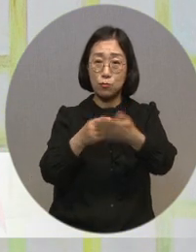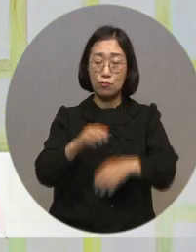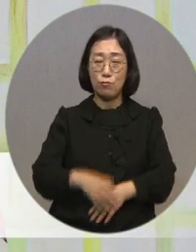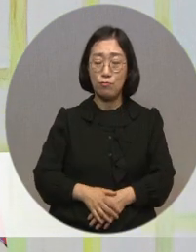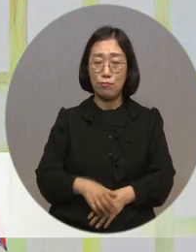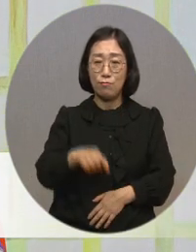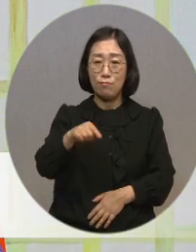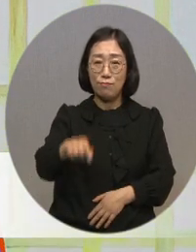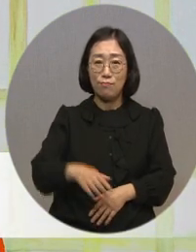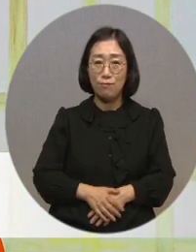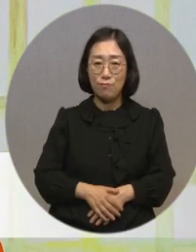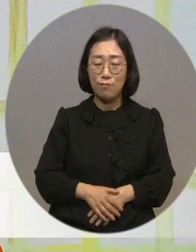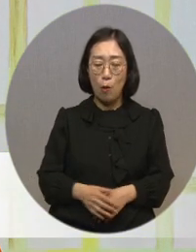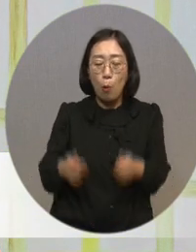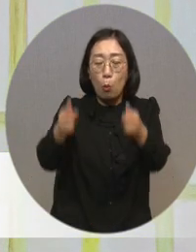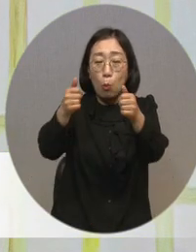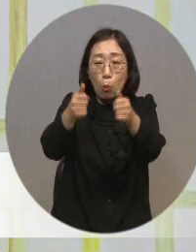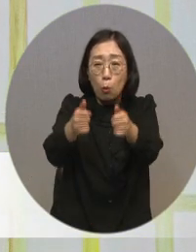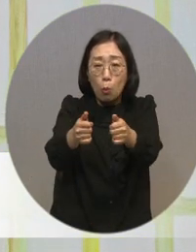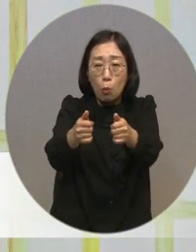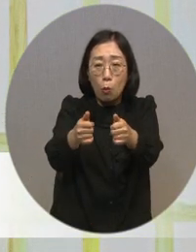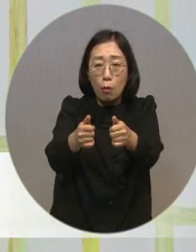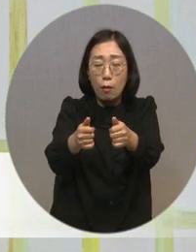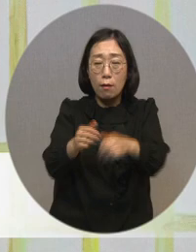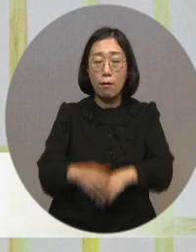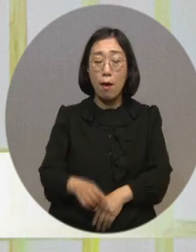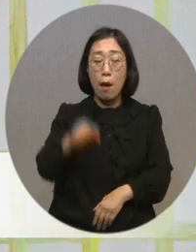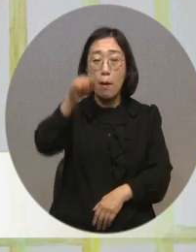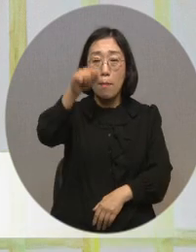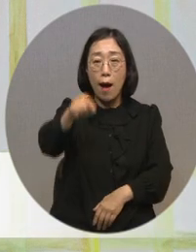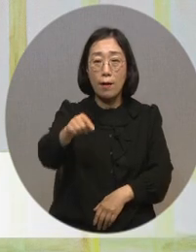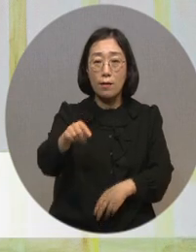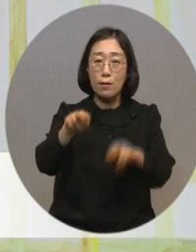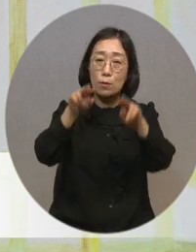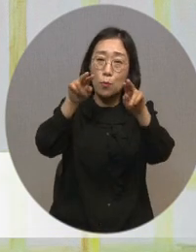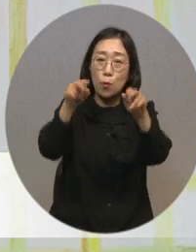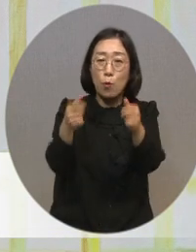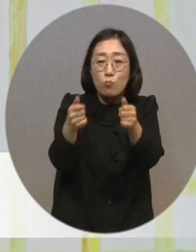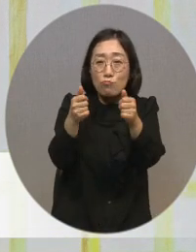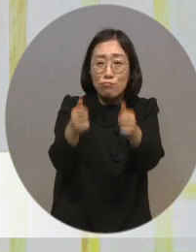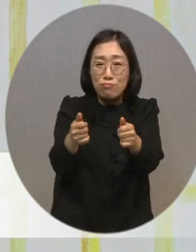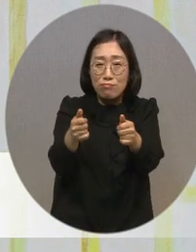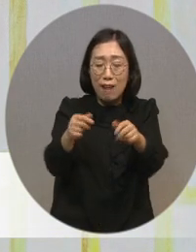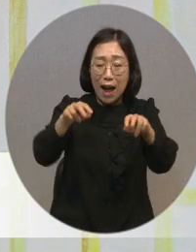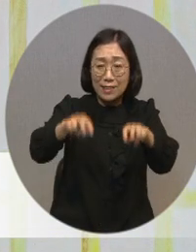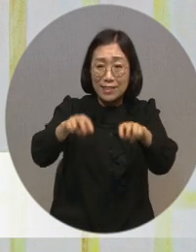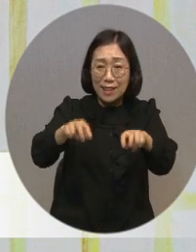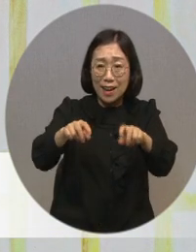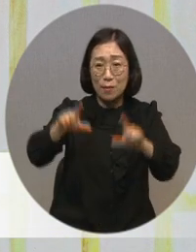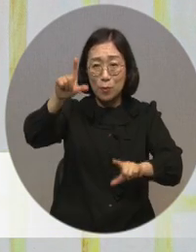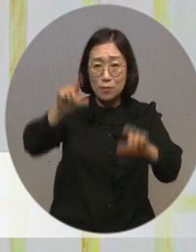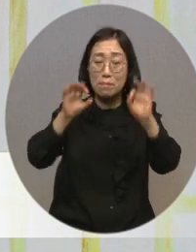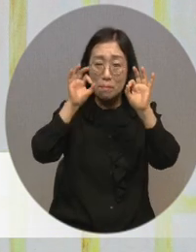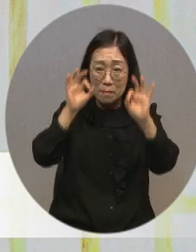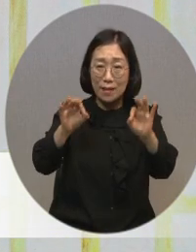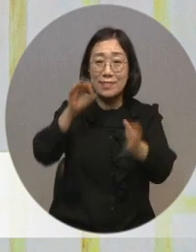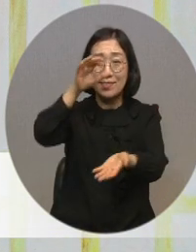어깨와 꼬리를 맞대고 밖을 바라보고 있더라고요. 저에게는 그